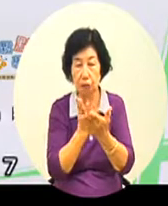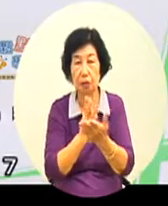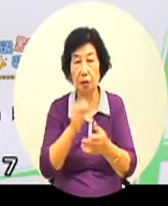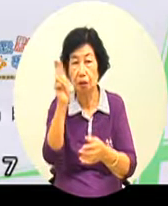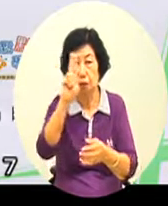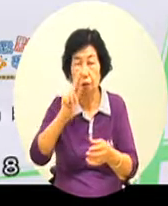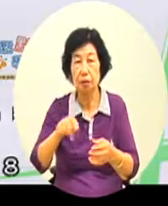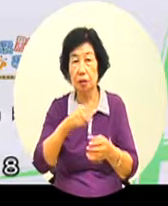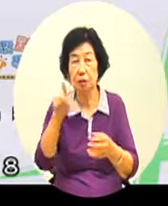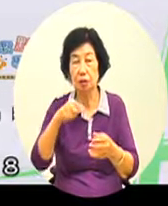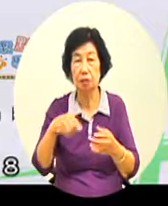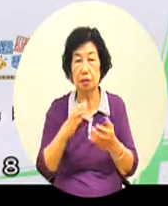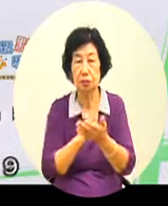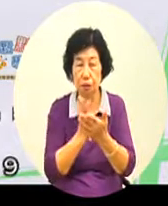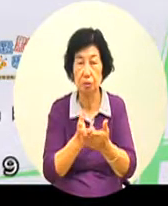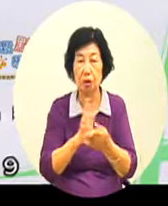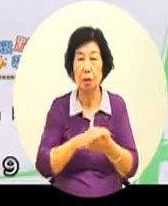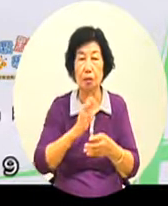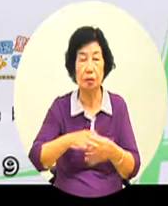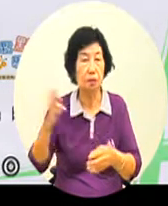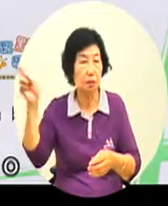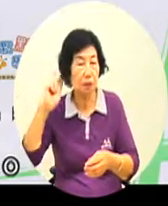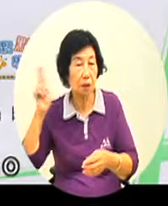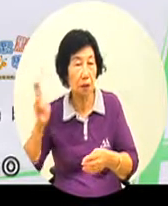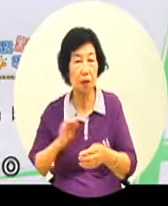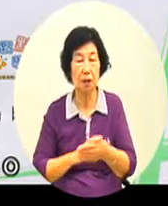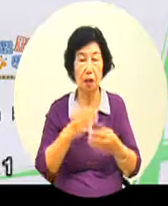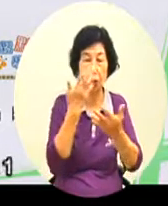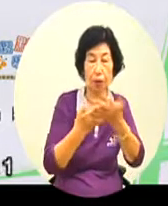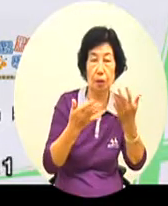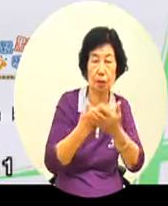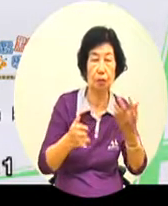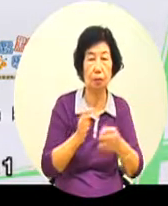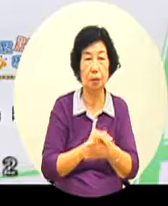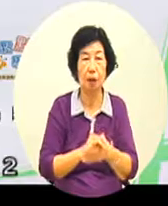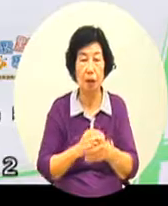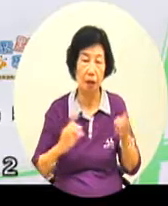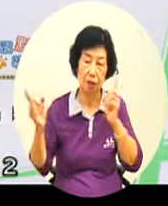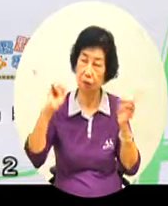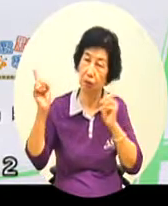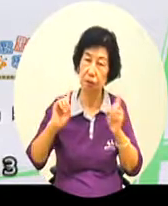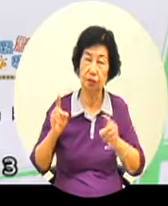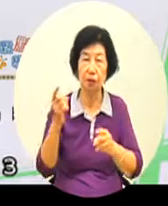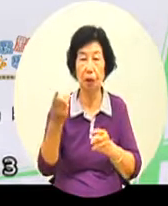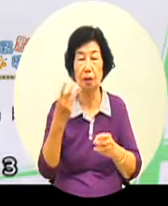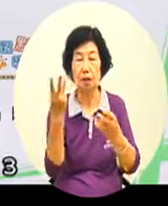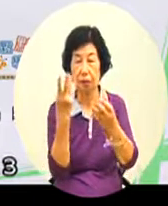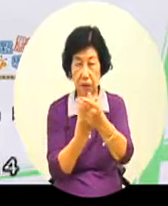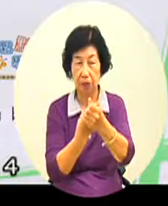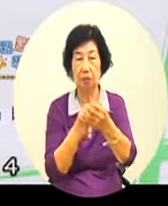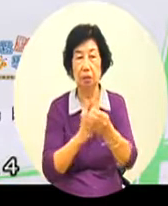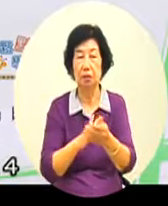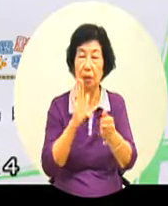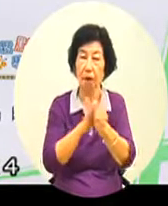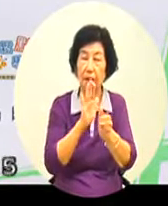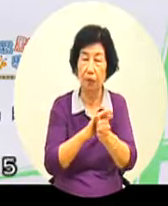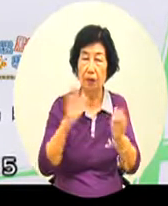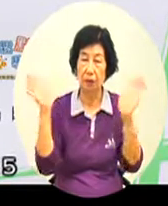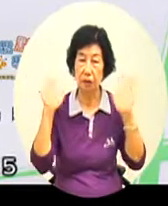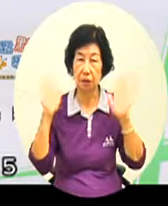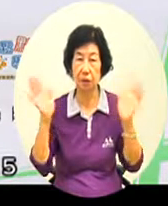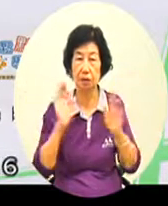结合了声音、图像、文字跟互动游戏，来作为一个提高幼童学习客语最重要